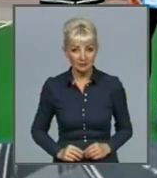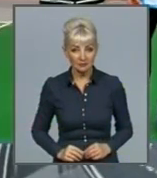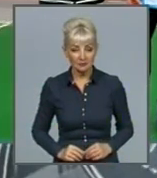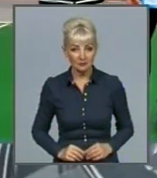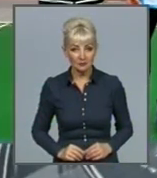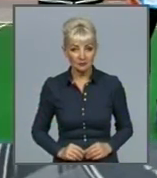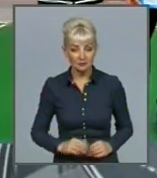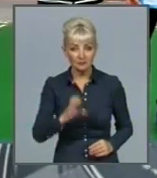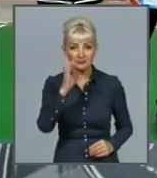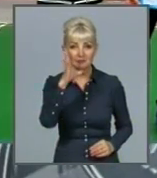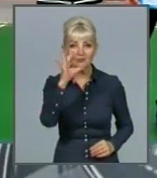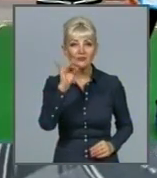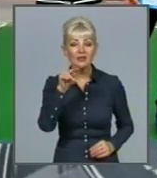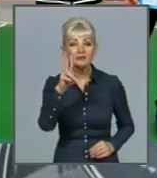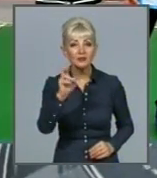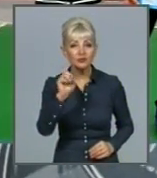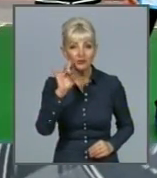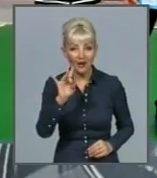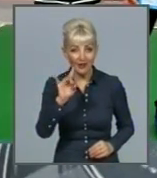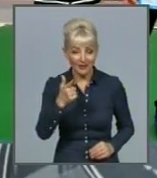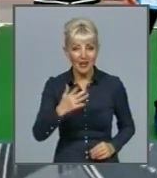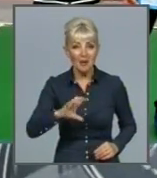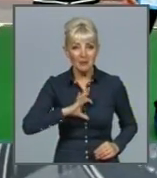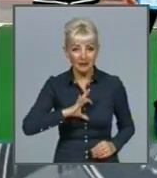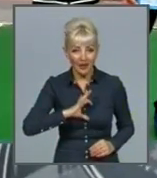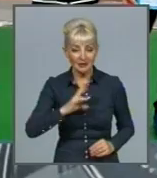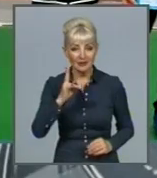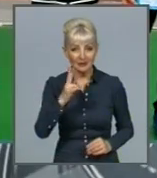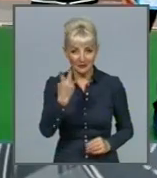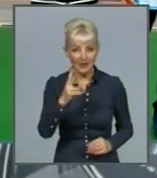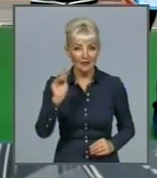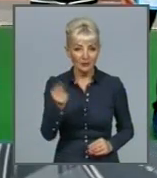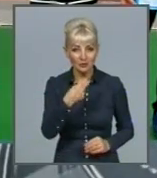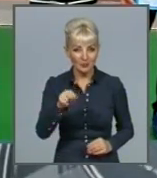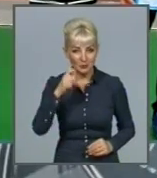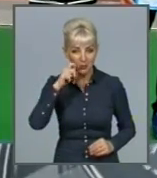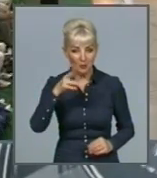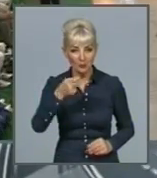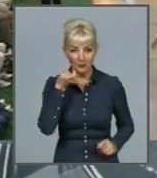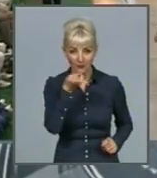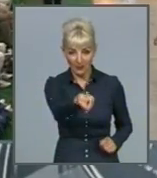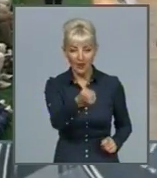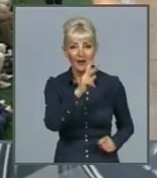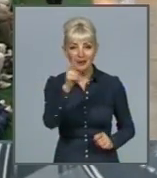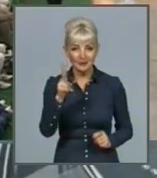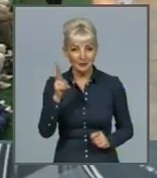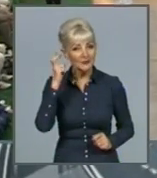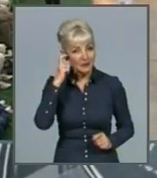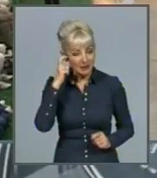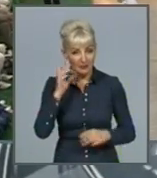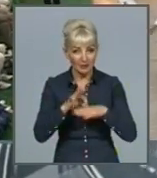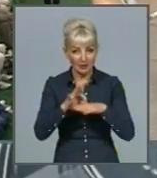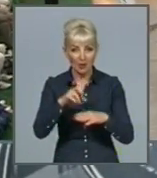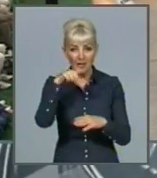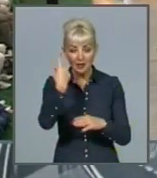Роман Свичкарь сделал медальный дубль на чемпионате Украины по фехтованию на шпагах, который состоялся в Киеве. Путем личных усилий он